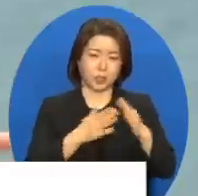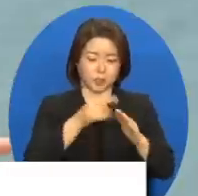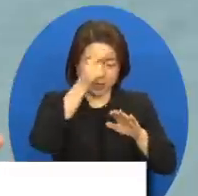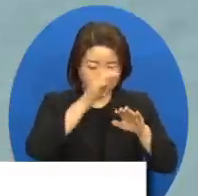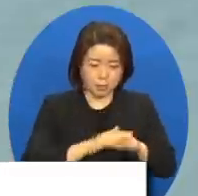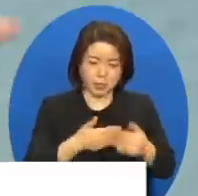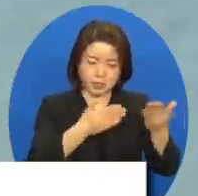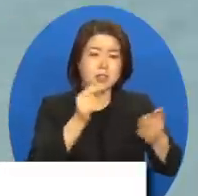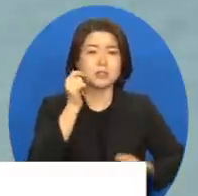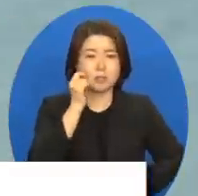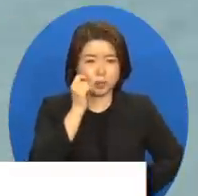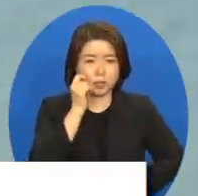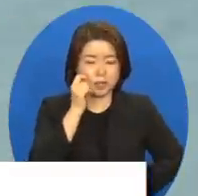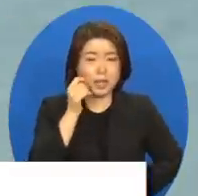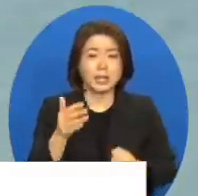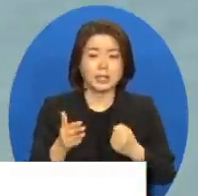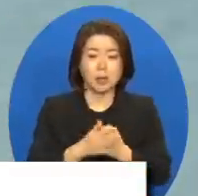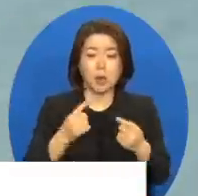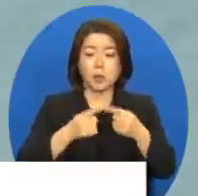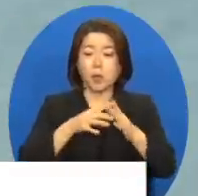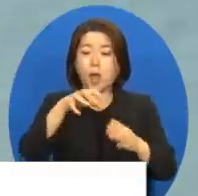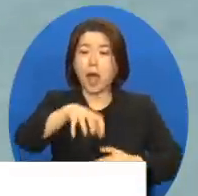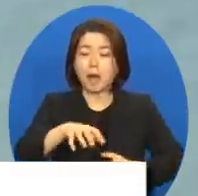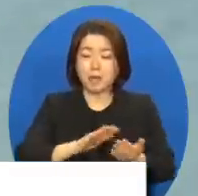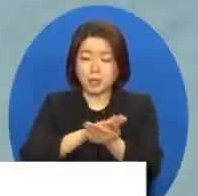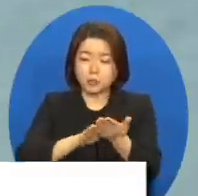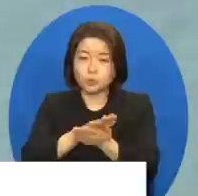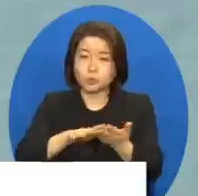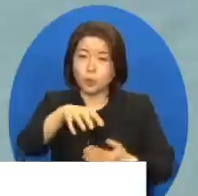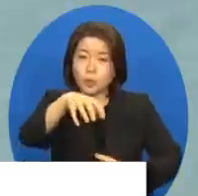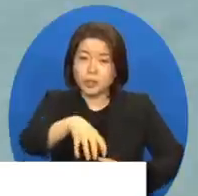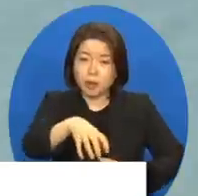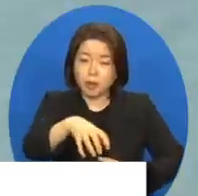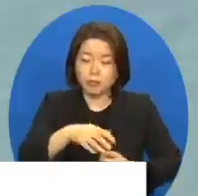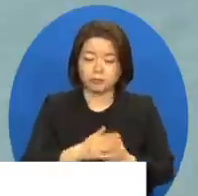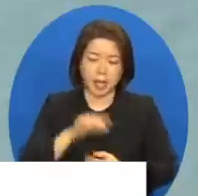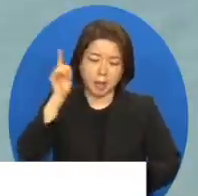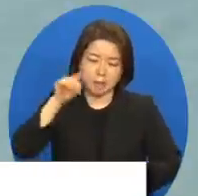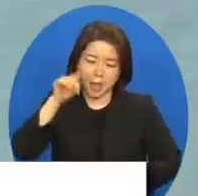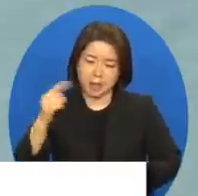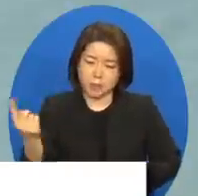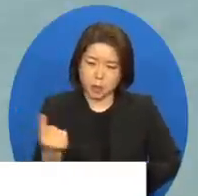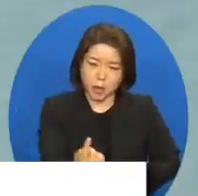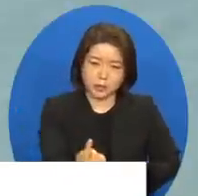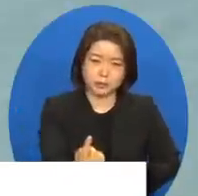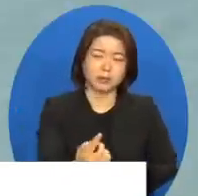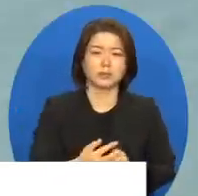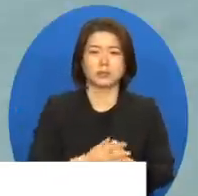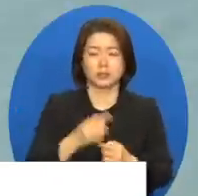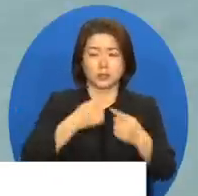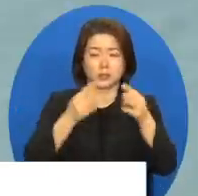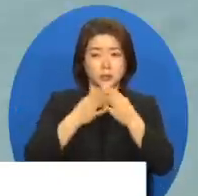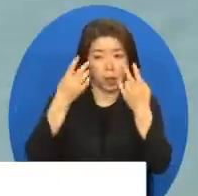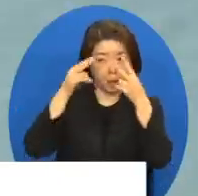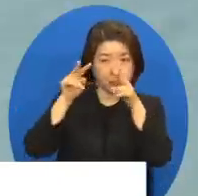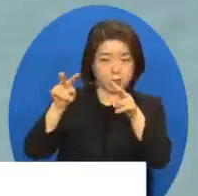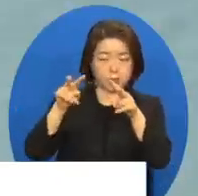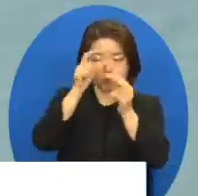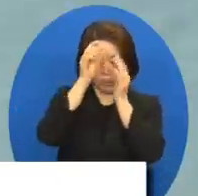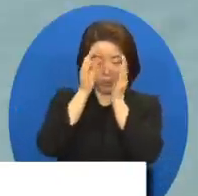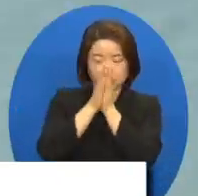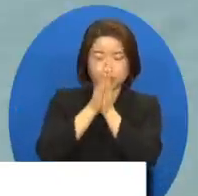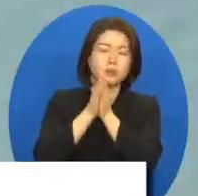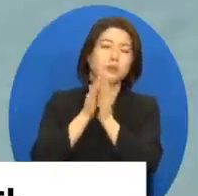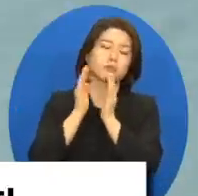되니까 교회 앞에 있는 그 놀이터에, 어린이 놀이터에 매일 나오셔서 교회를 바라보고 기도를